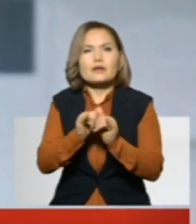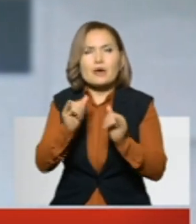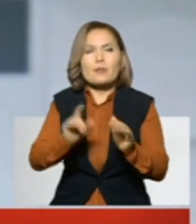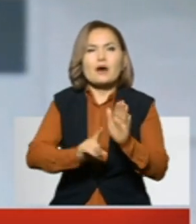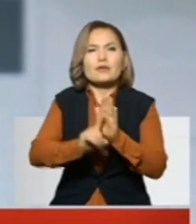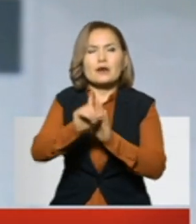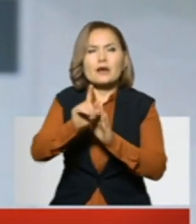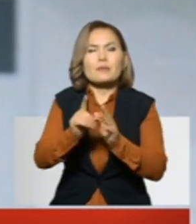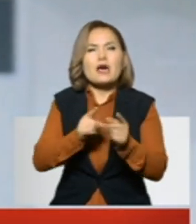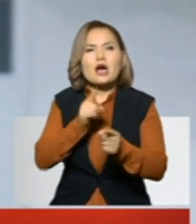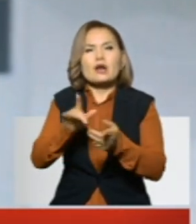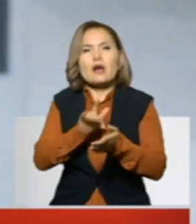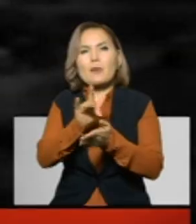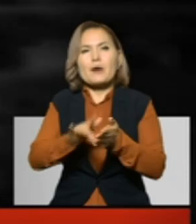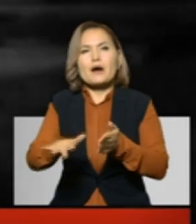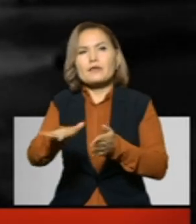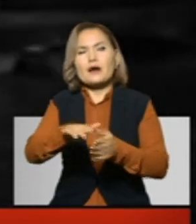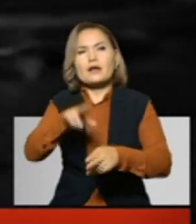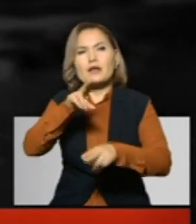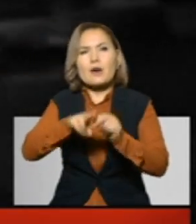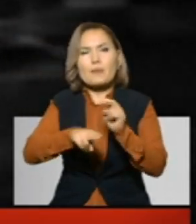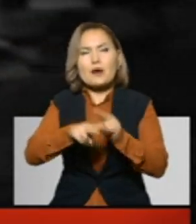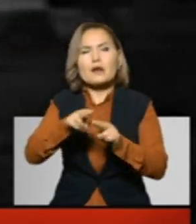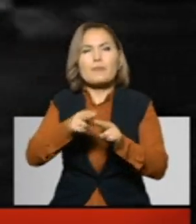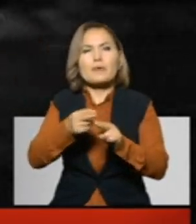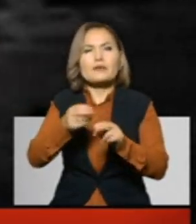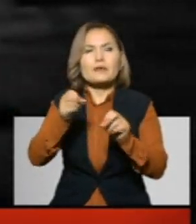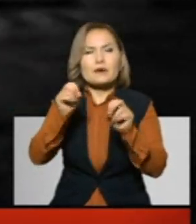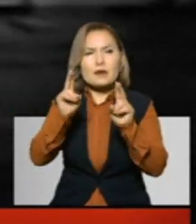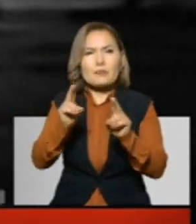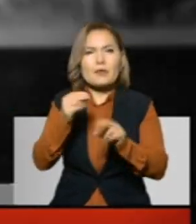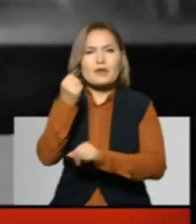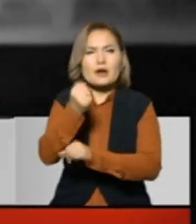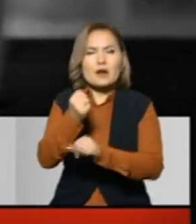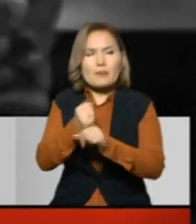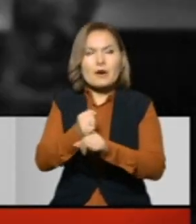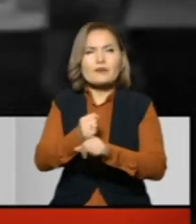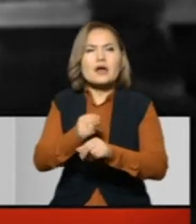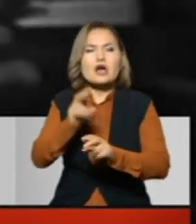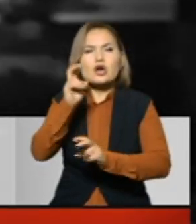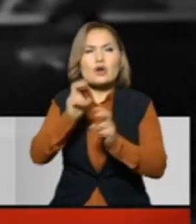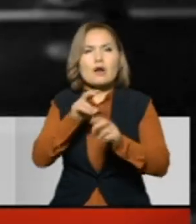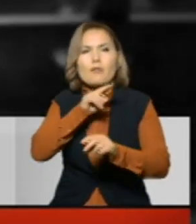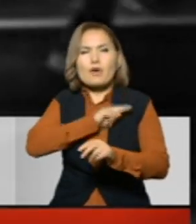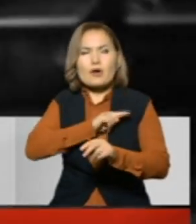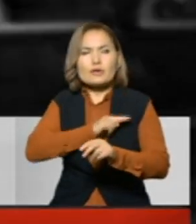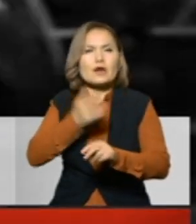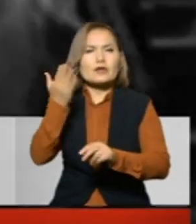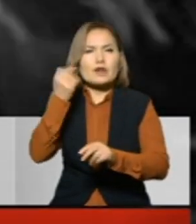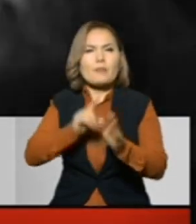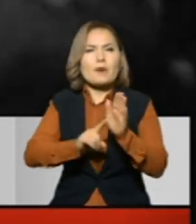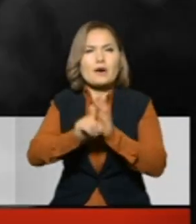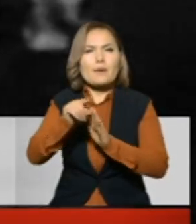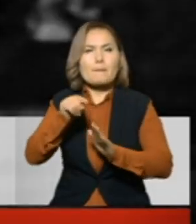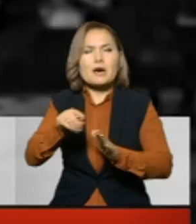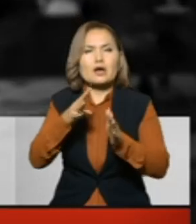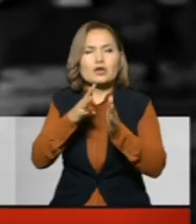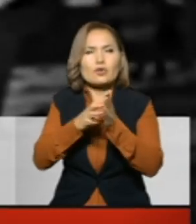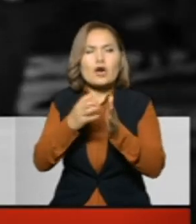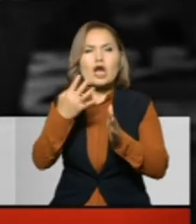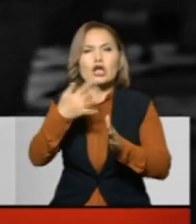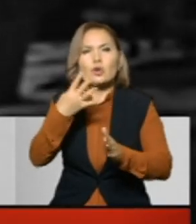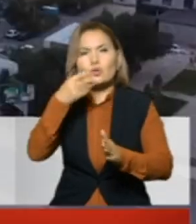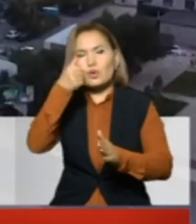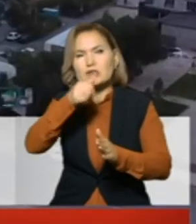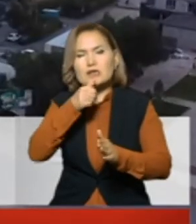келеді. Жезі мекенің алғашқы іргетасын құрылышы кенші жұмыскерлер қалаған. 1954 жылы қала мәртебесін